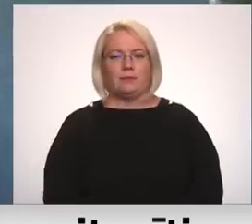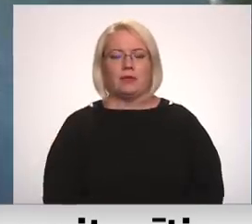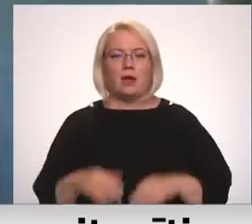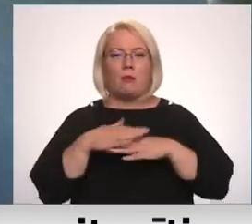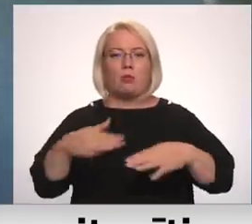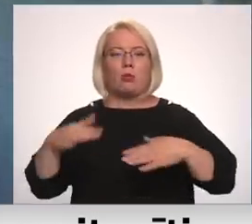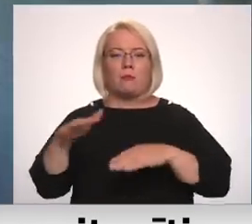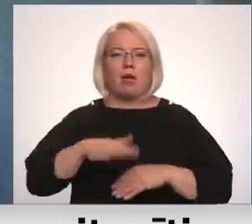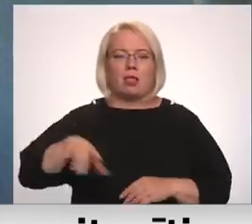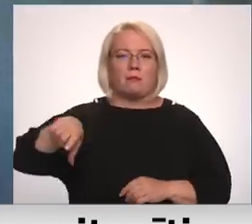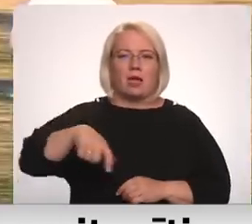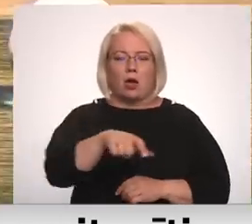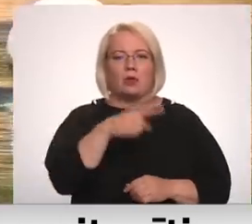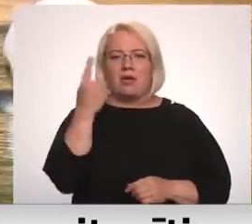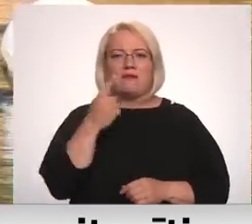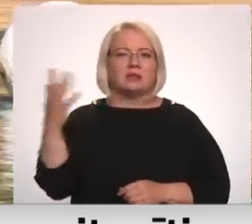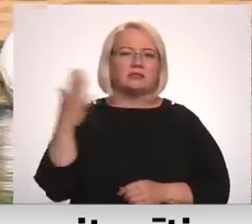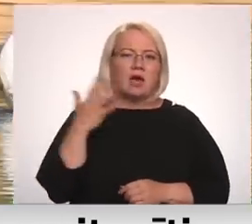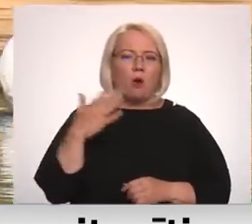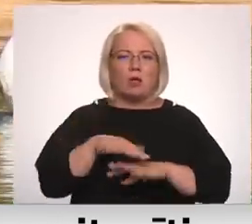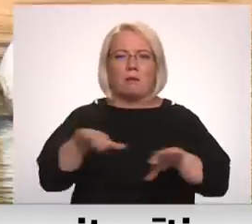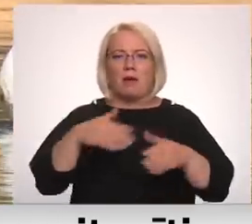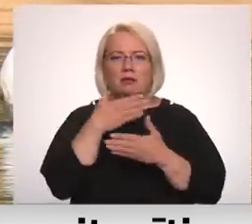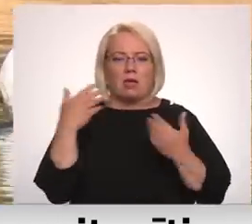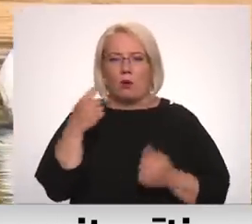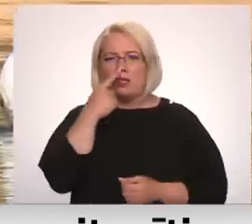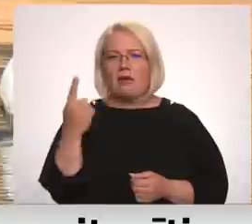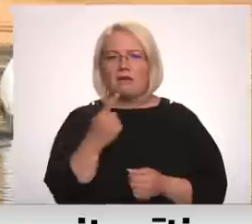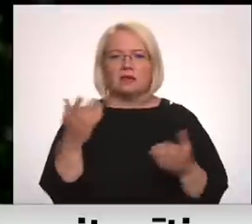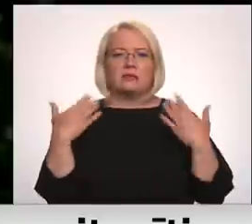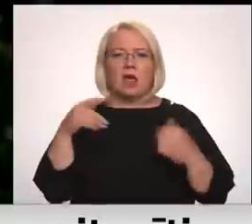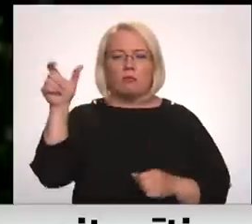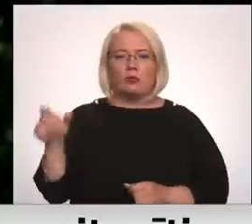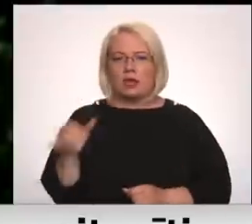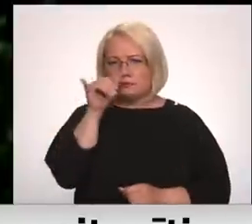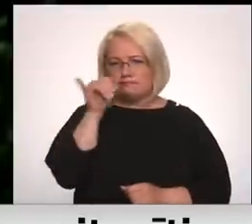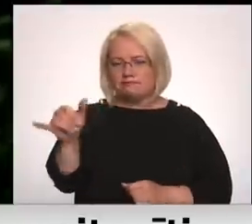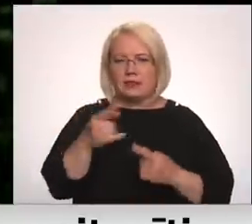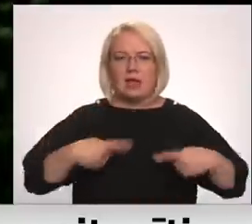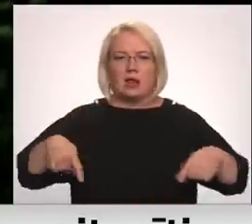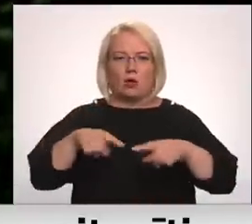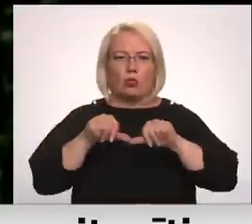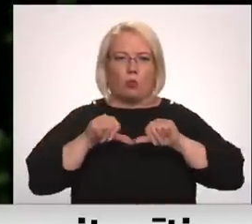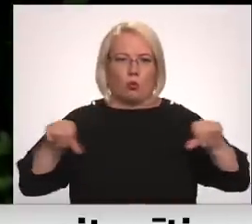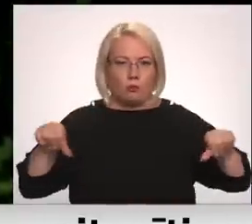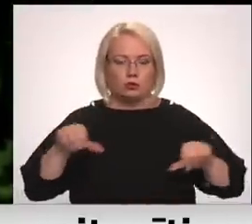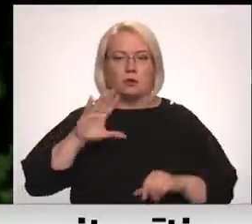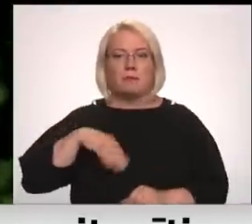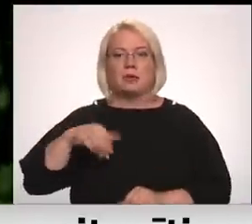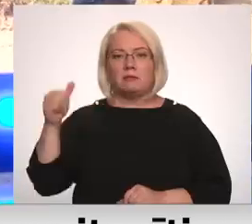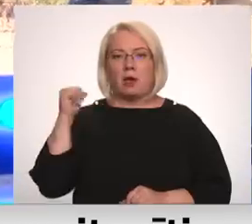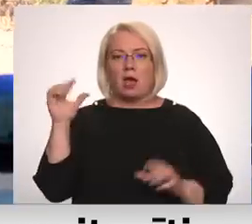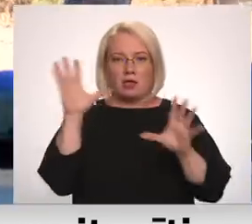Pludmalē pie Gaujas šodien neviens nesauļojas un nepeldas. Neviens atpūtnieks šeit netiek ielaists, teritorija ir norobežota. Pēc pagājušās